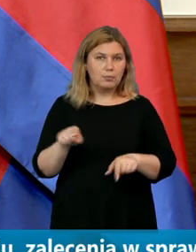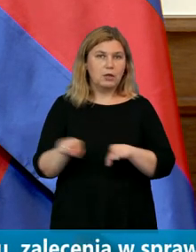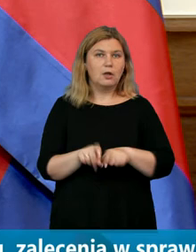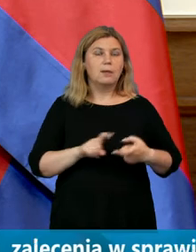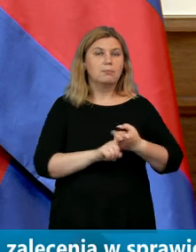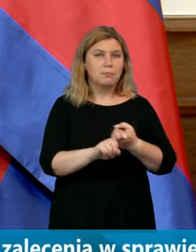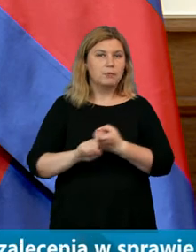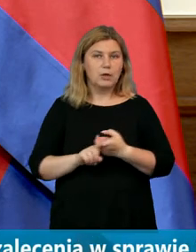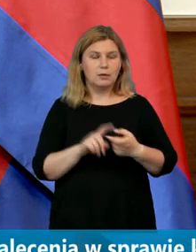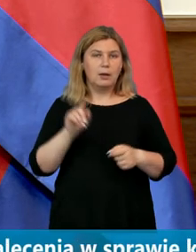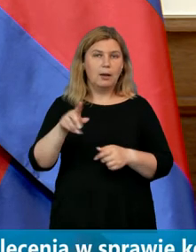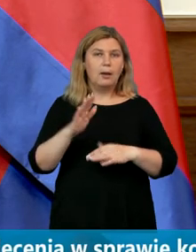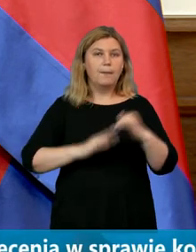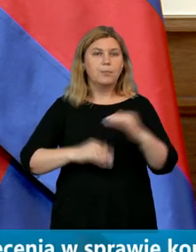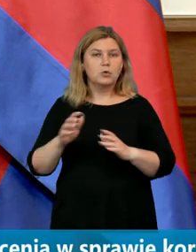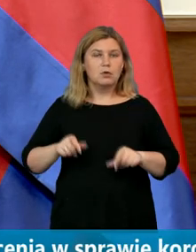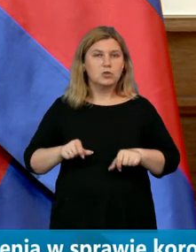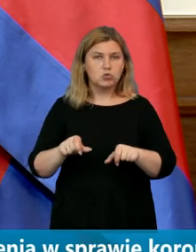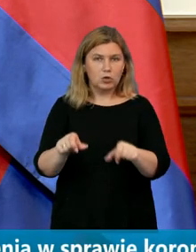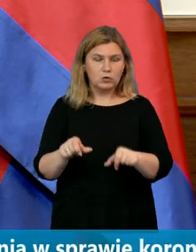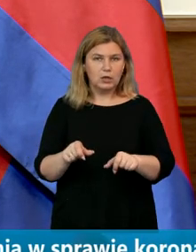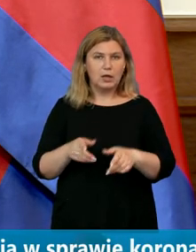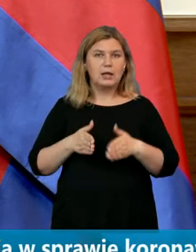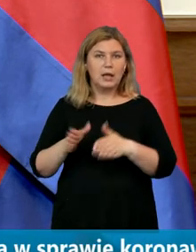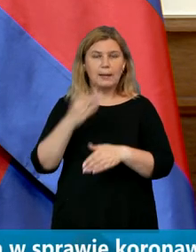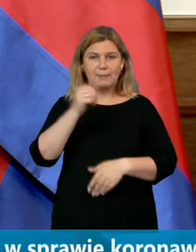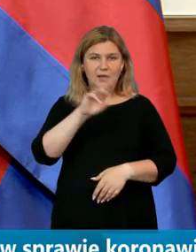kontekstem budowy torowiska w kierunku Mierzyna.